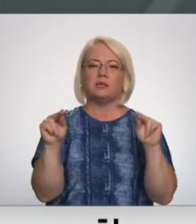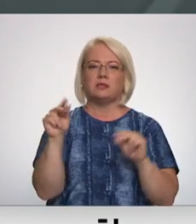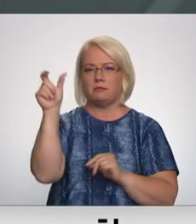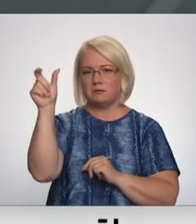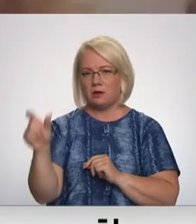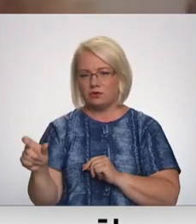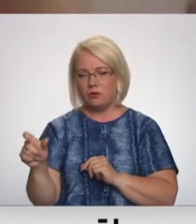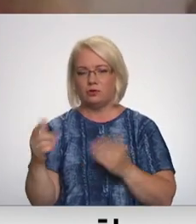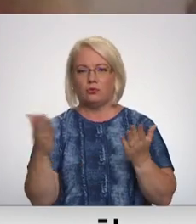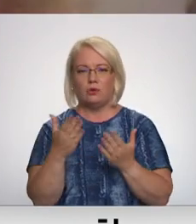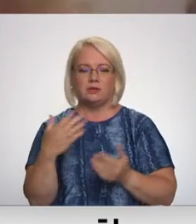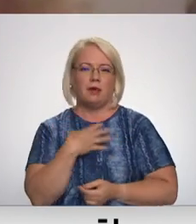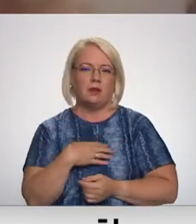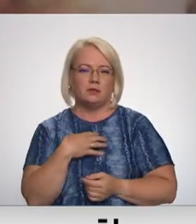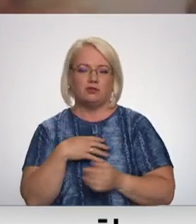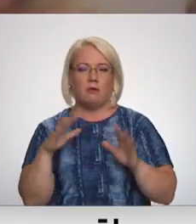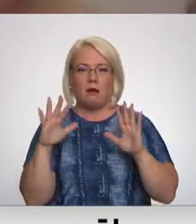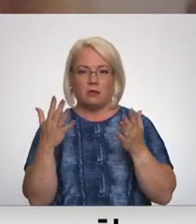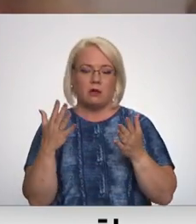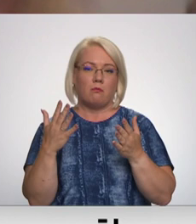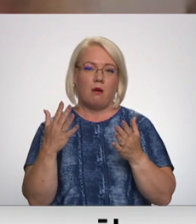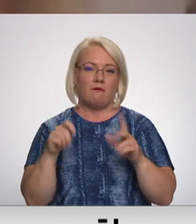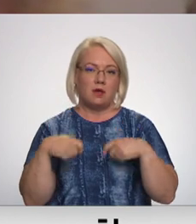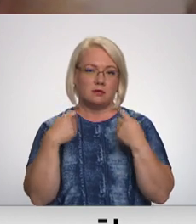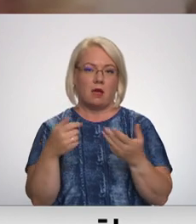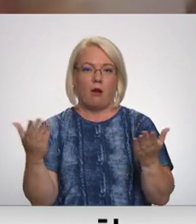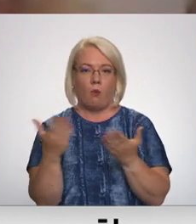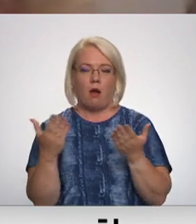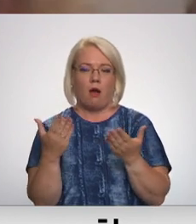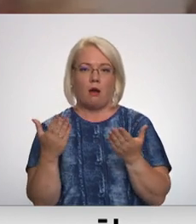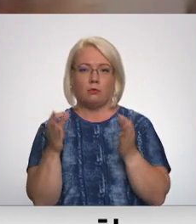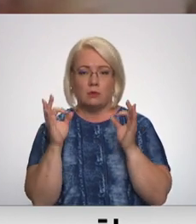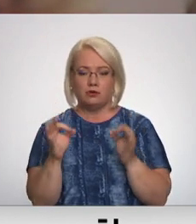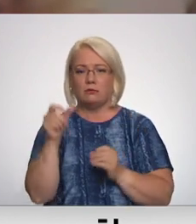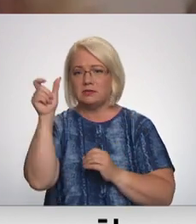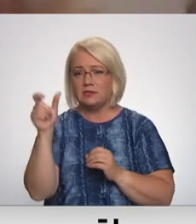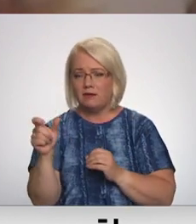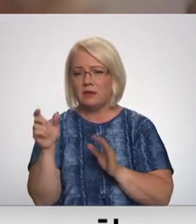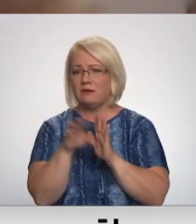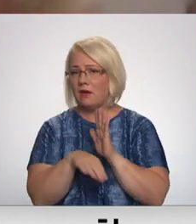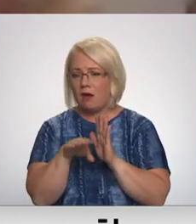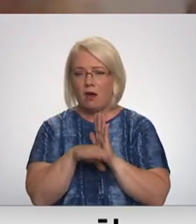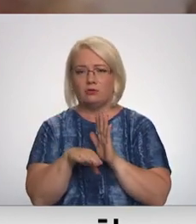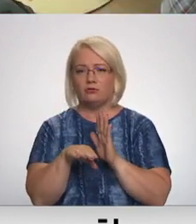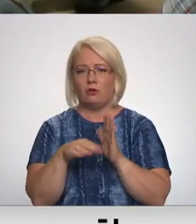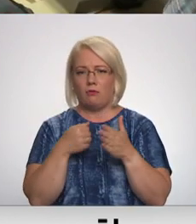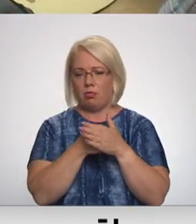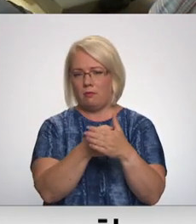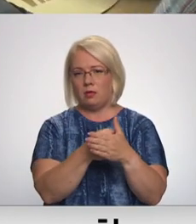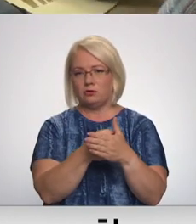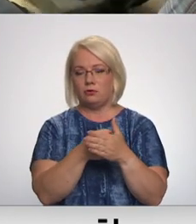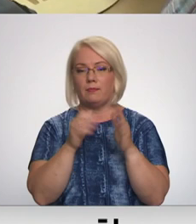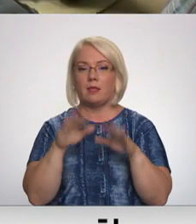personas, kuras nepieciešamajā gadījumā var sniegt viņam kādu pavisam cilvēcīgu, pavisam vienkāršu atbalstu.